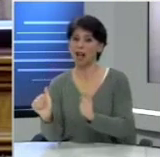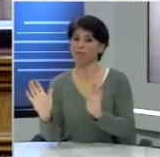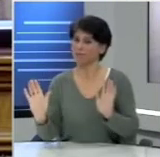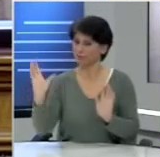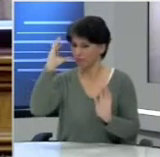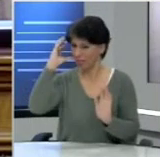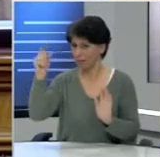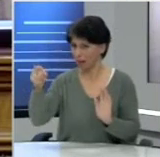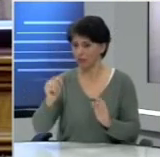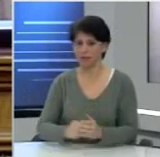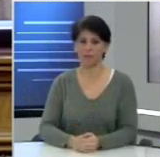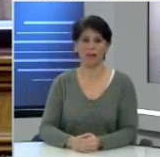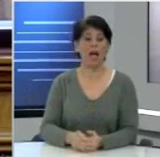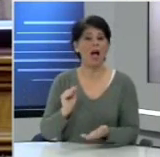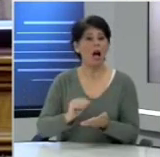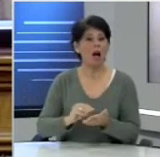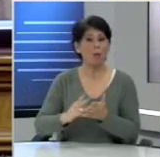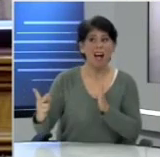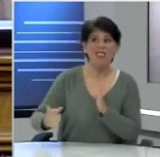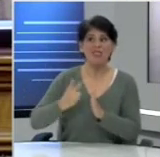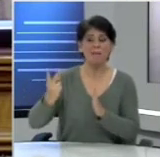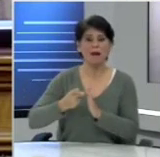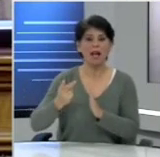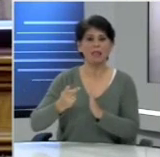Διπλασιάζουν επίσης τους μετακλητούς.